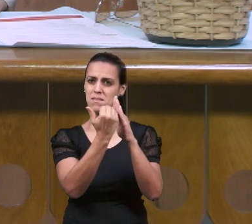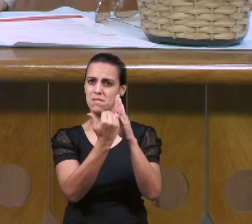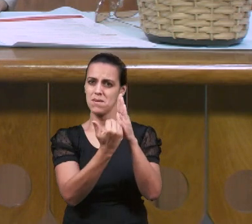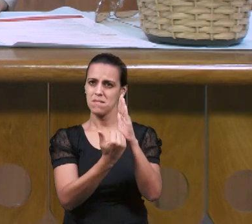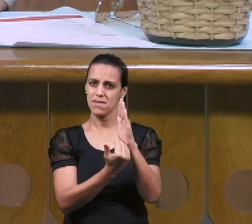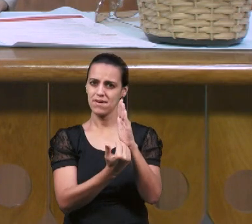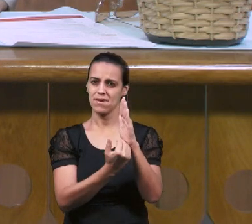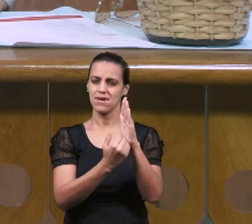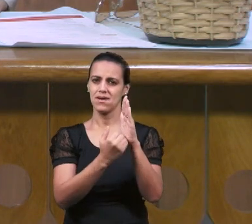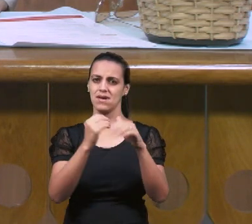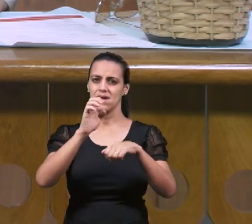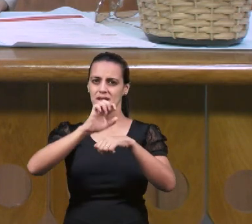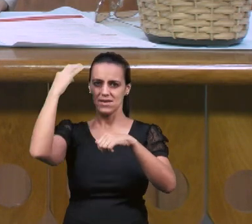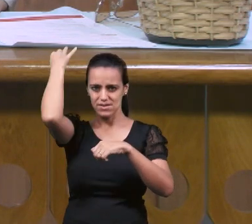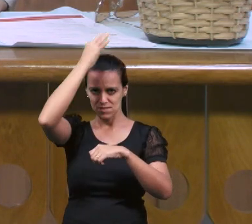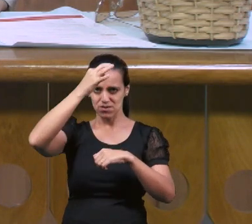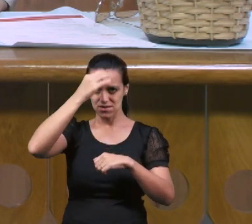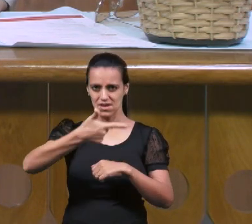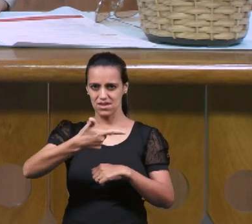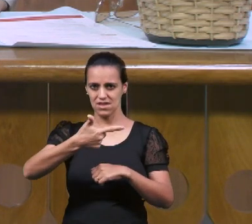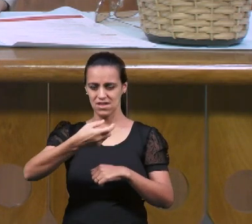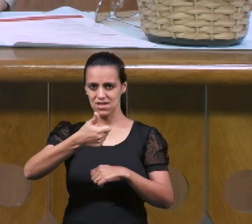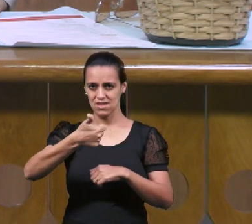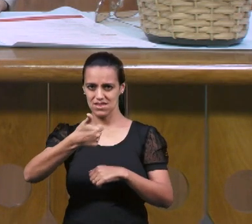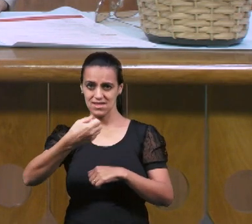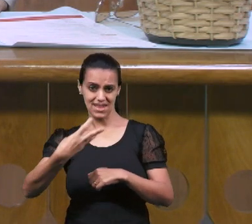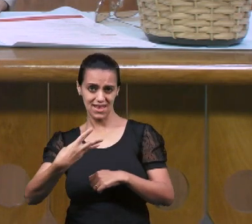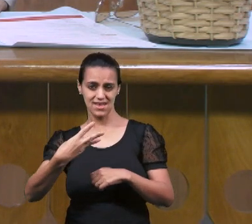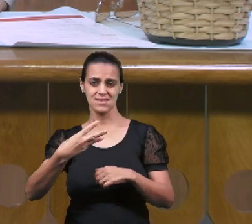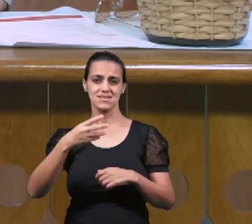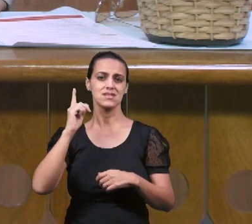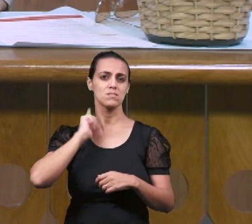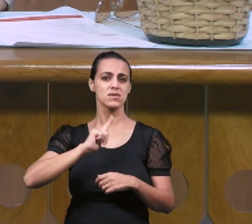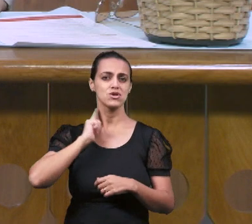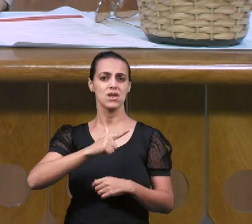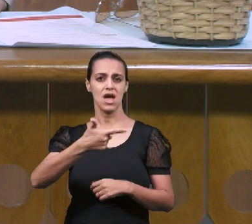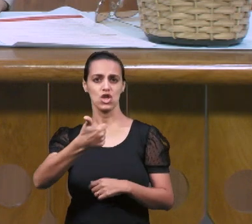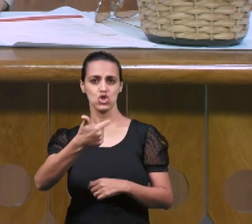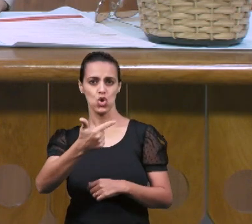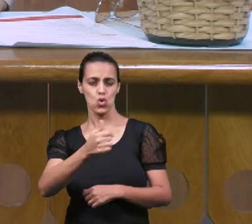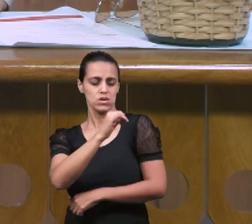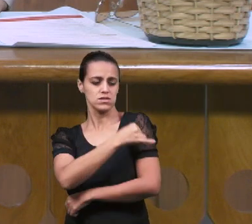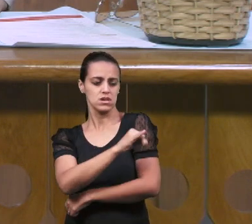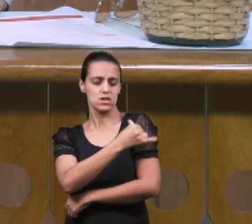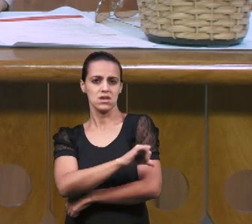de Janeiro 3, São Paulo 1 et Bahia 1.